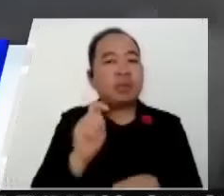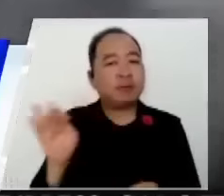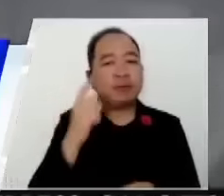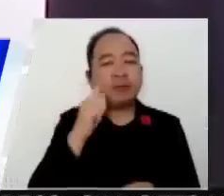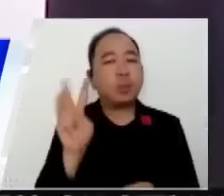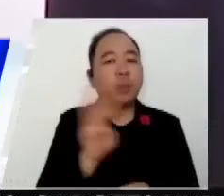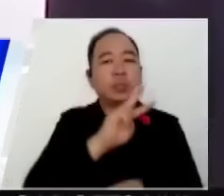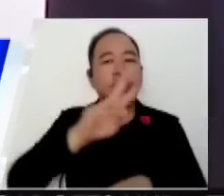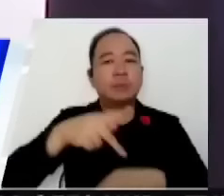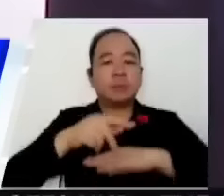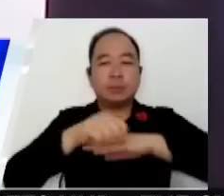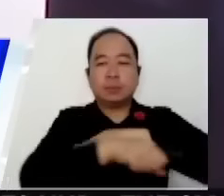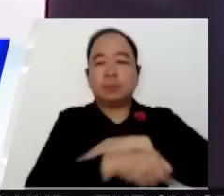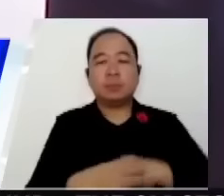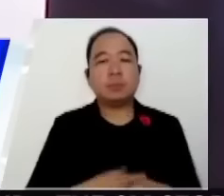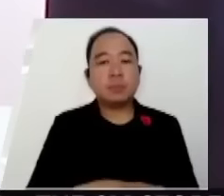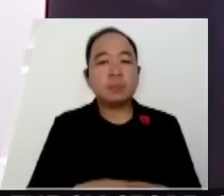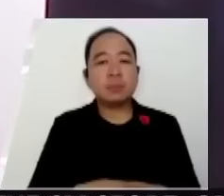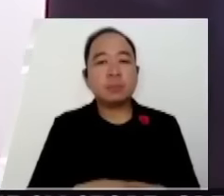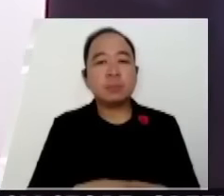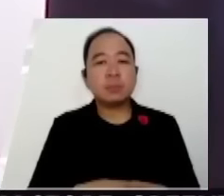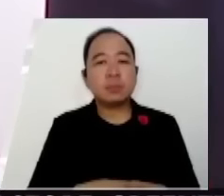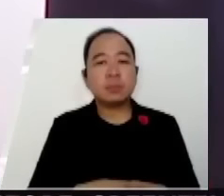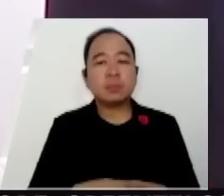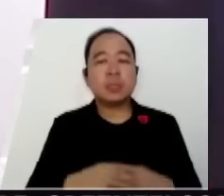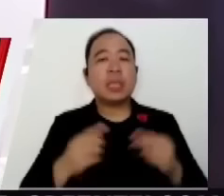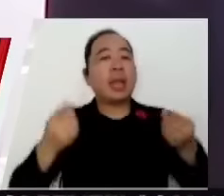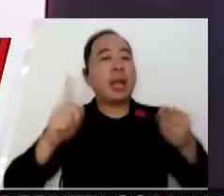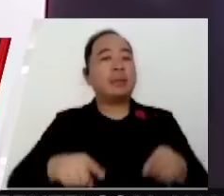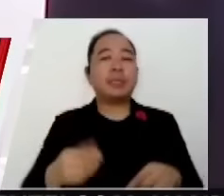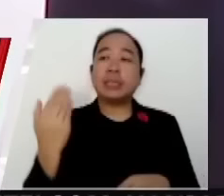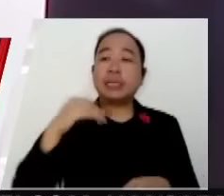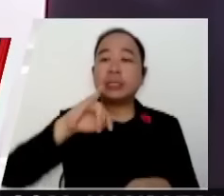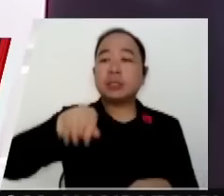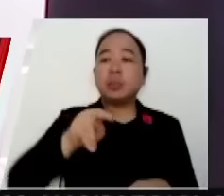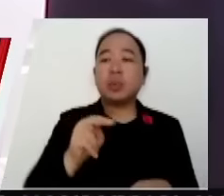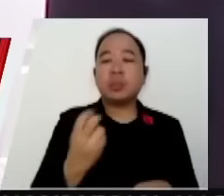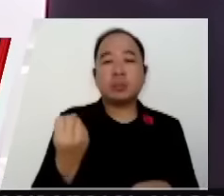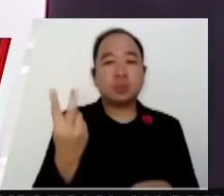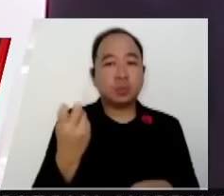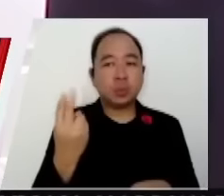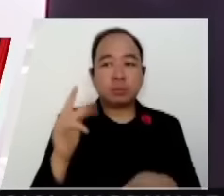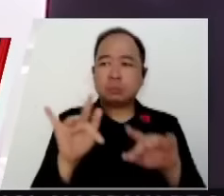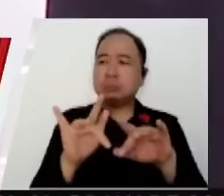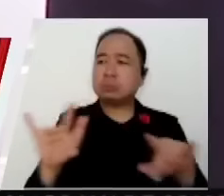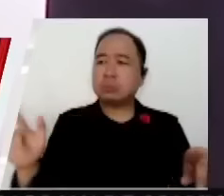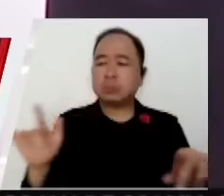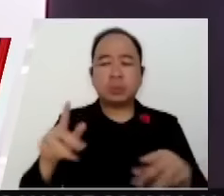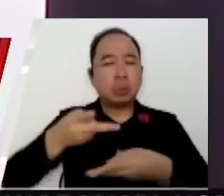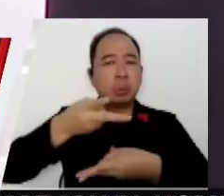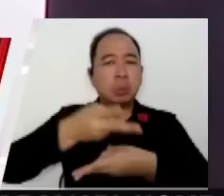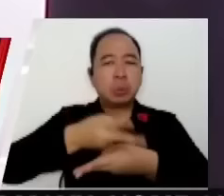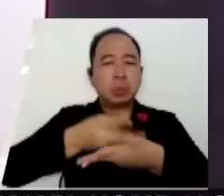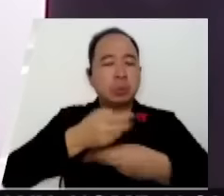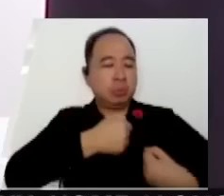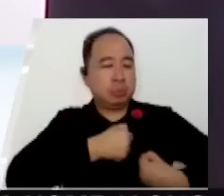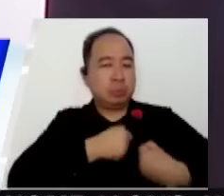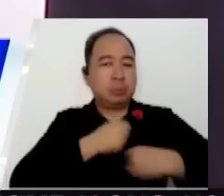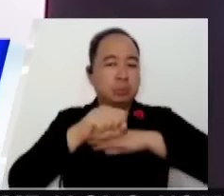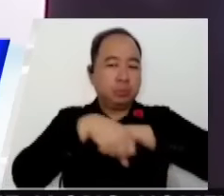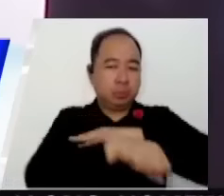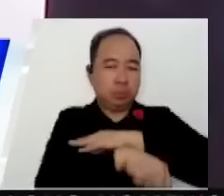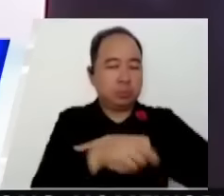noong January 12 wherein there is no Coast Guard and BFAR vessel that was present during that time, no?